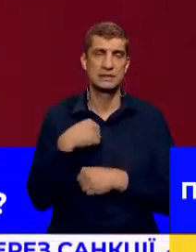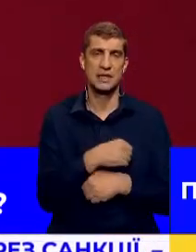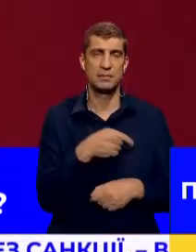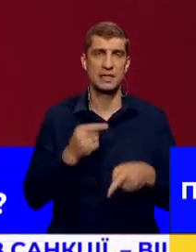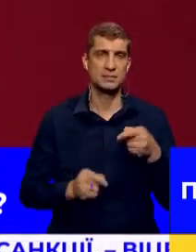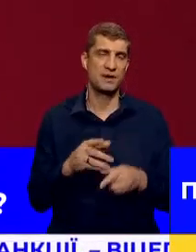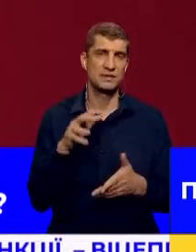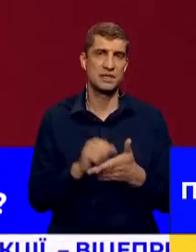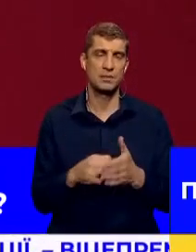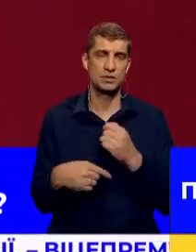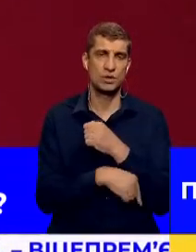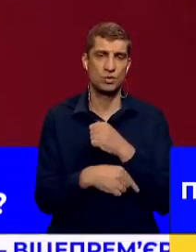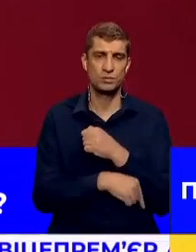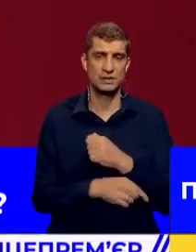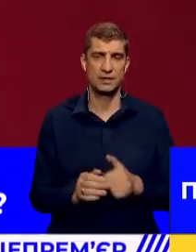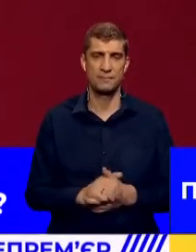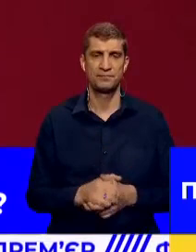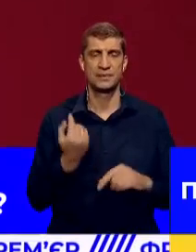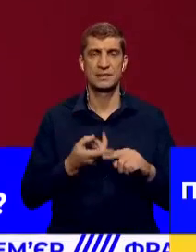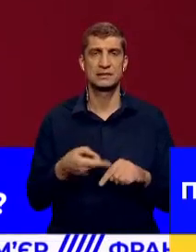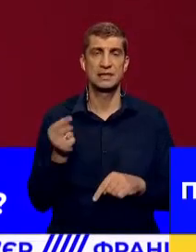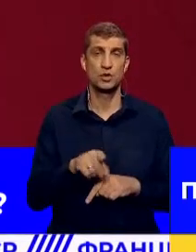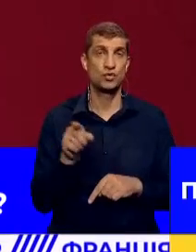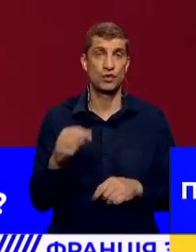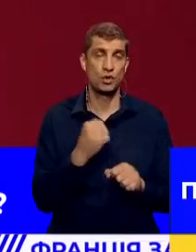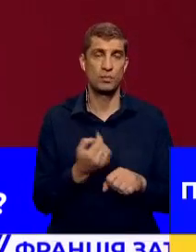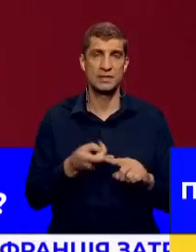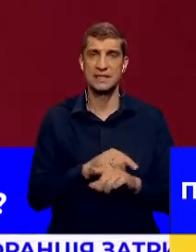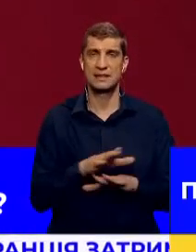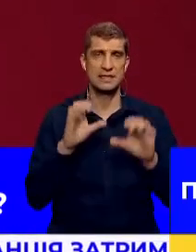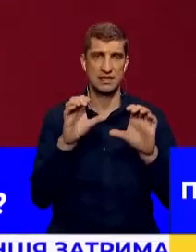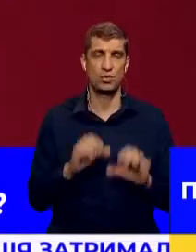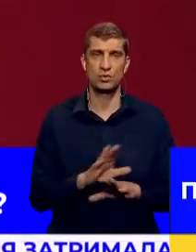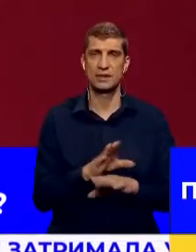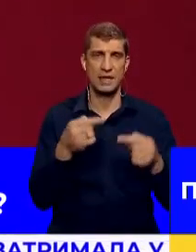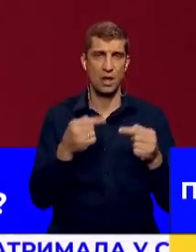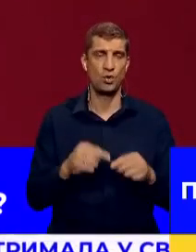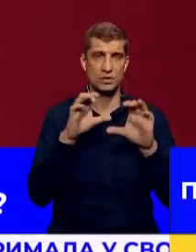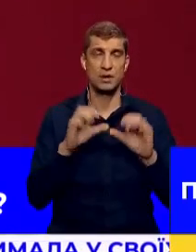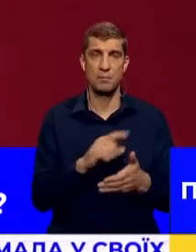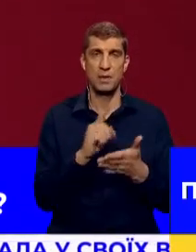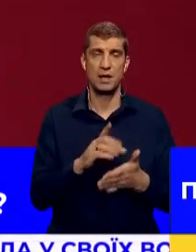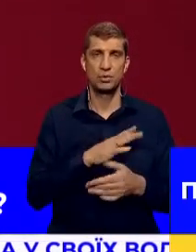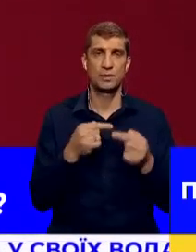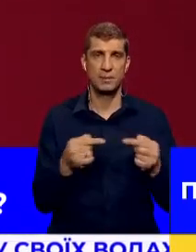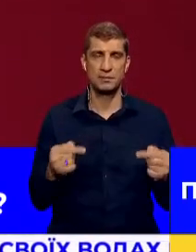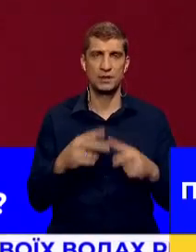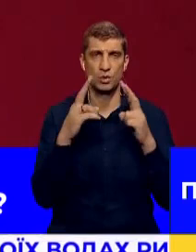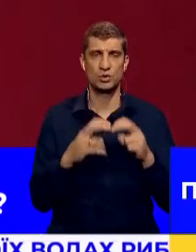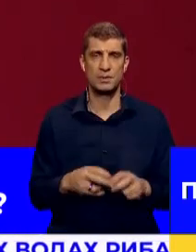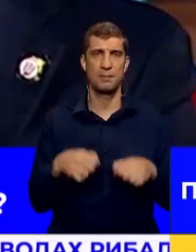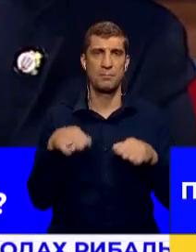насправді займаються корупцією. Це те, що вони роблять, це незаконно і неконституційно. І має бути предметом